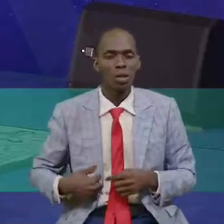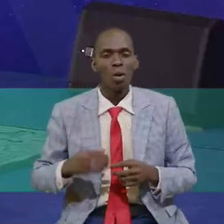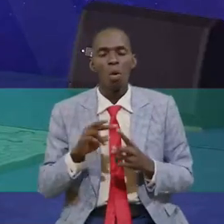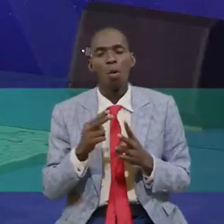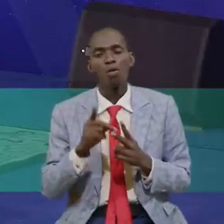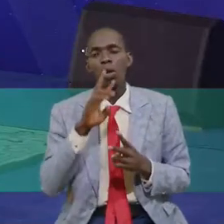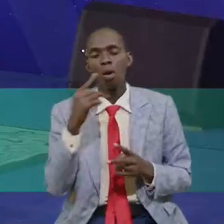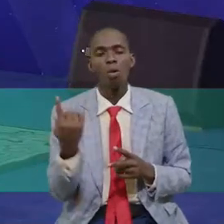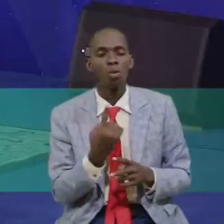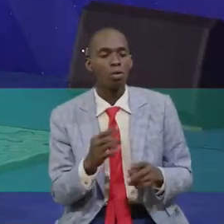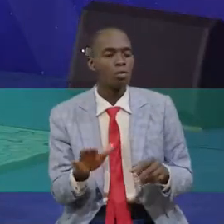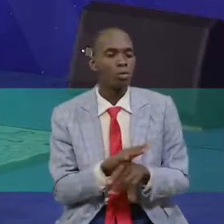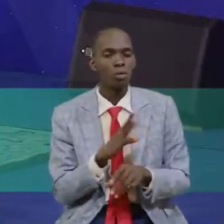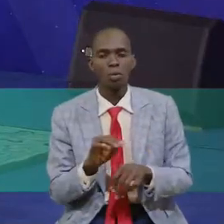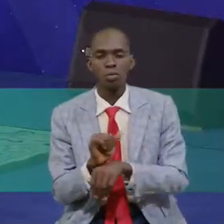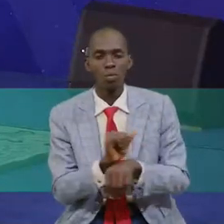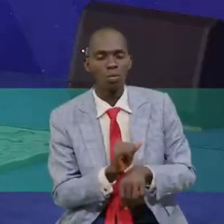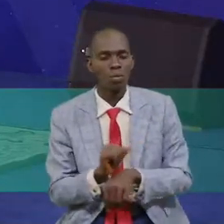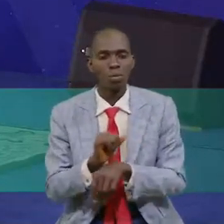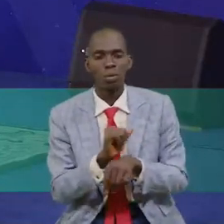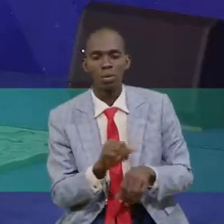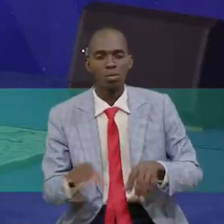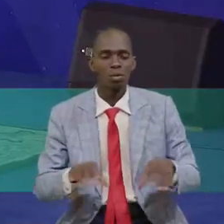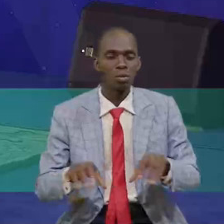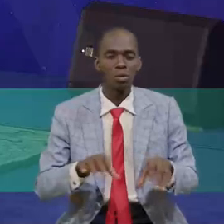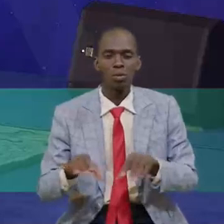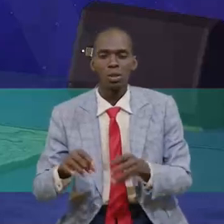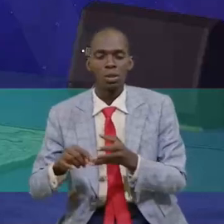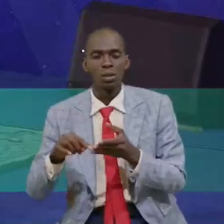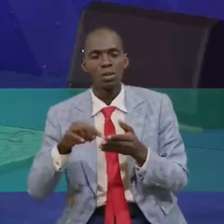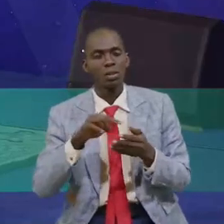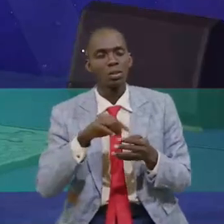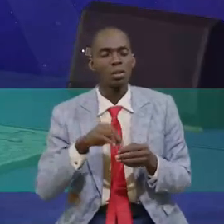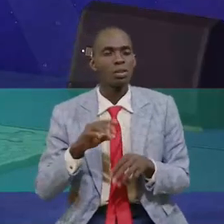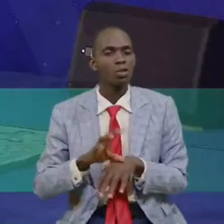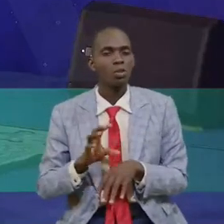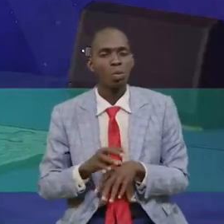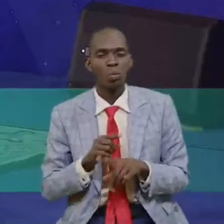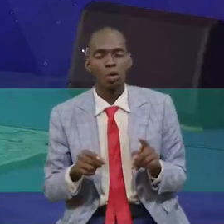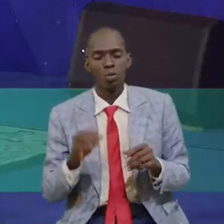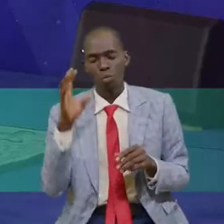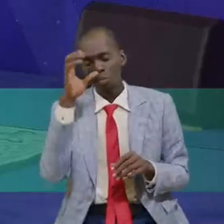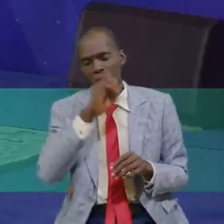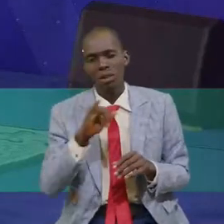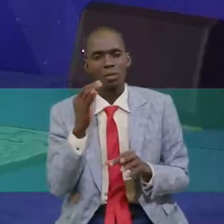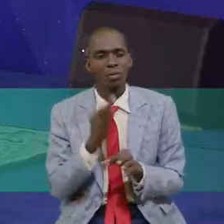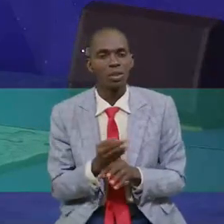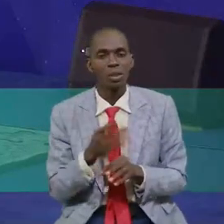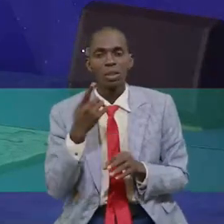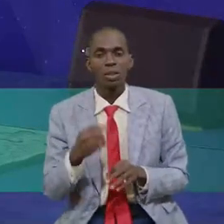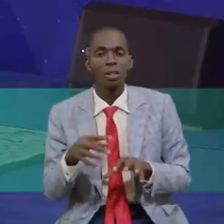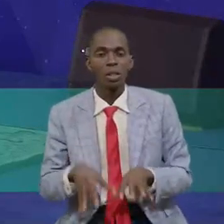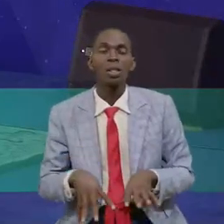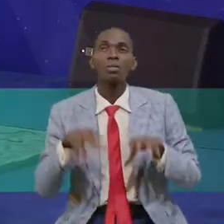seulement, action, ou bien c'est seulement ceci, cela et cela. Mais la foi fait défaut,